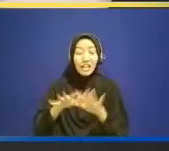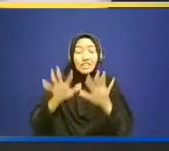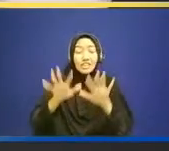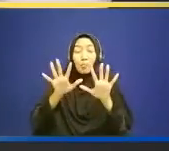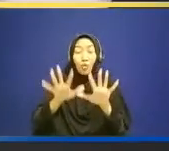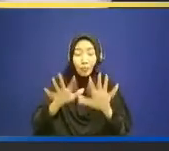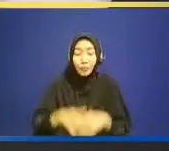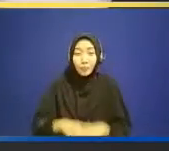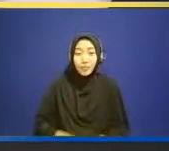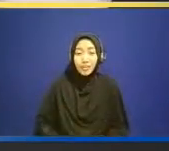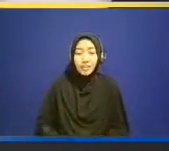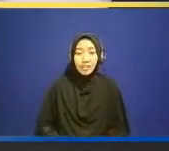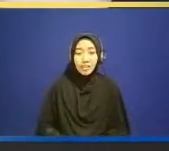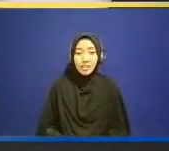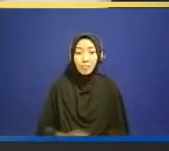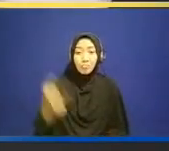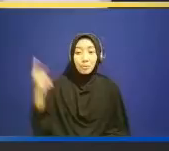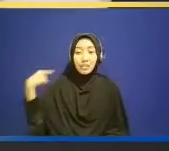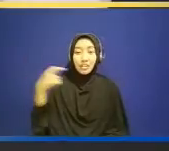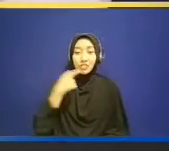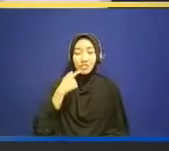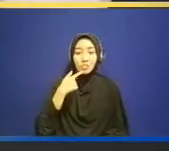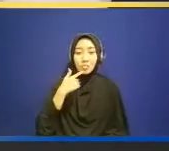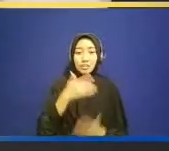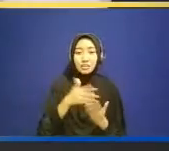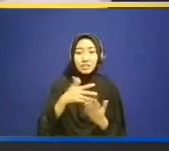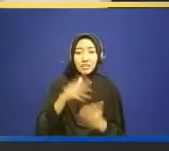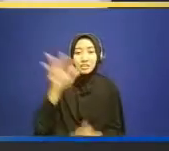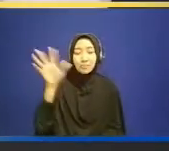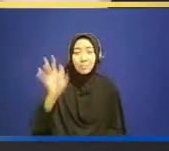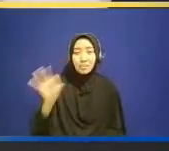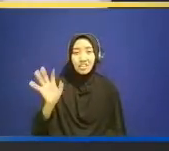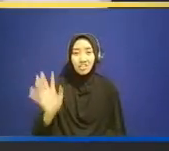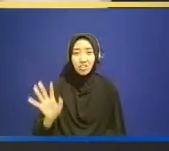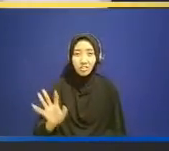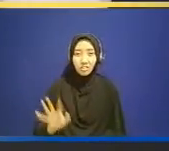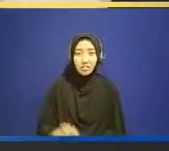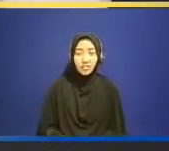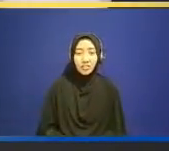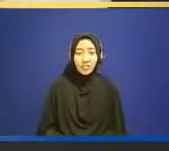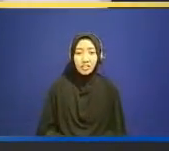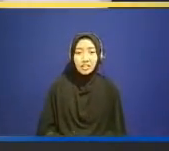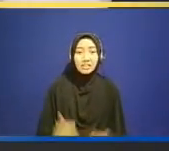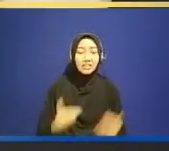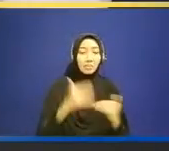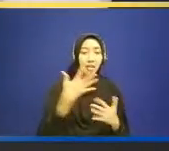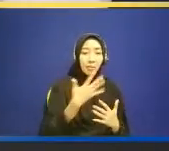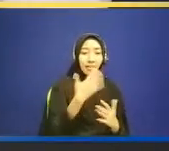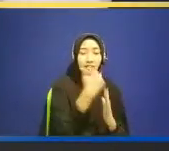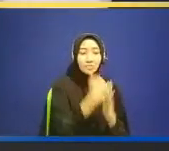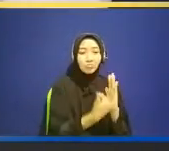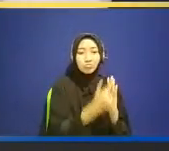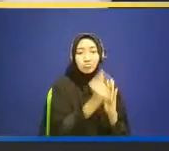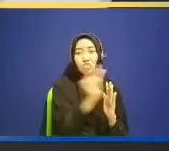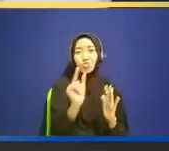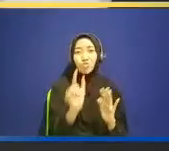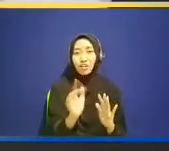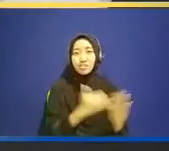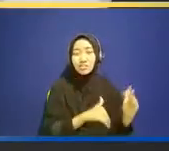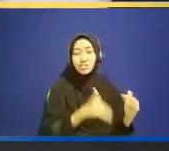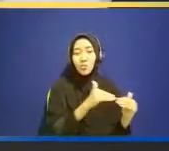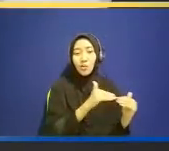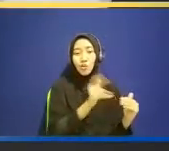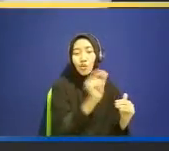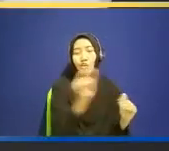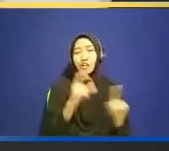bisnis kreasi pemerintah itu tinggal sembilan persen Mba selebihnya sudah ditentukan oleh undang-undang bahkan